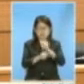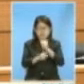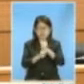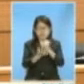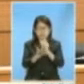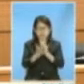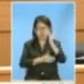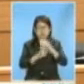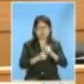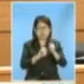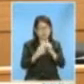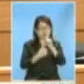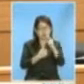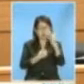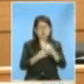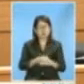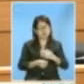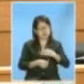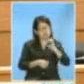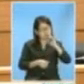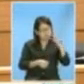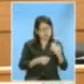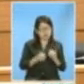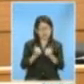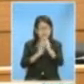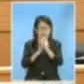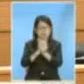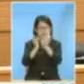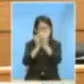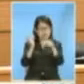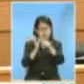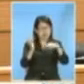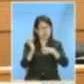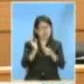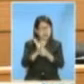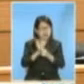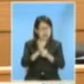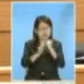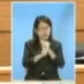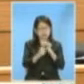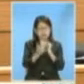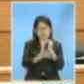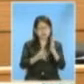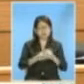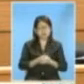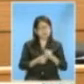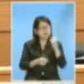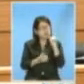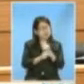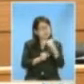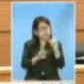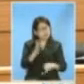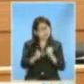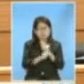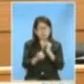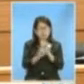ท่านประธานว่าการแก้ไขรัฐธรรมนูญฉบับนี้นั้นไม่ถูกต้องครับไม่ถูกต้องอย่างไรครับท่านประธานครับหลังจาก